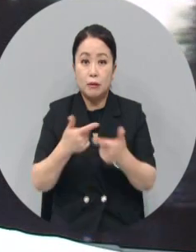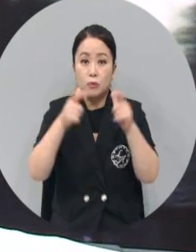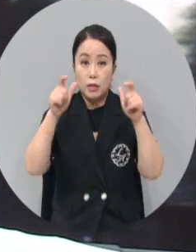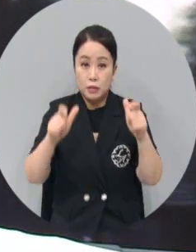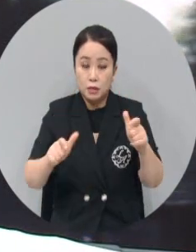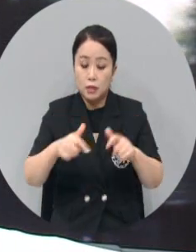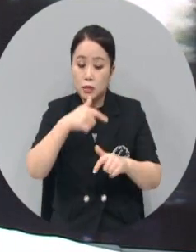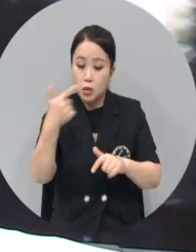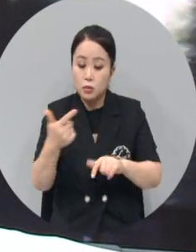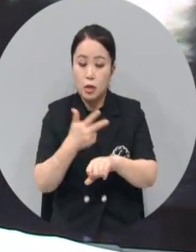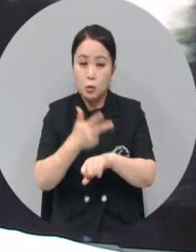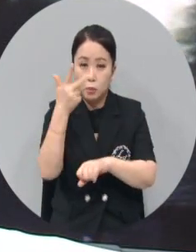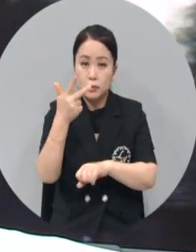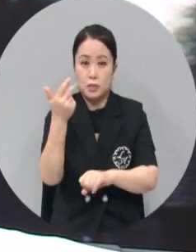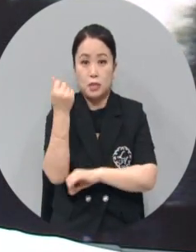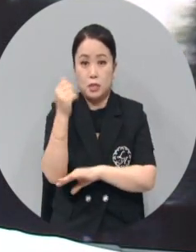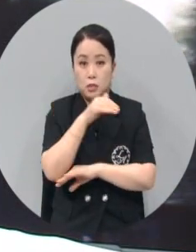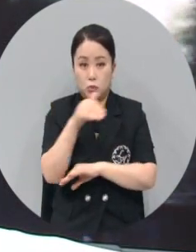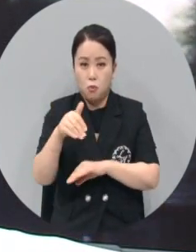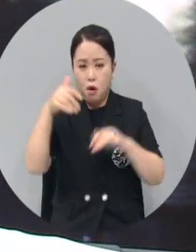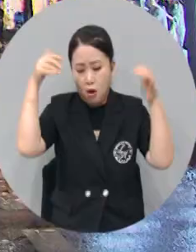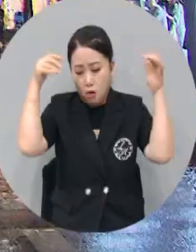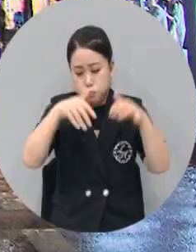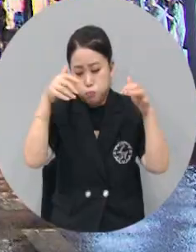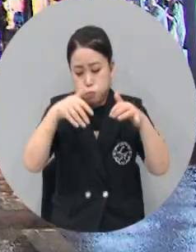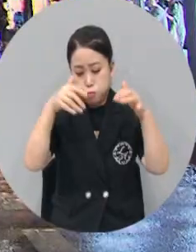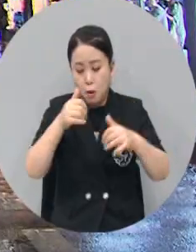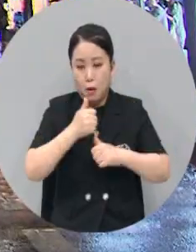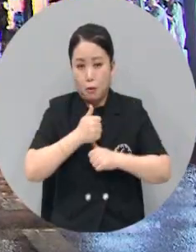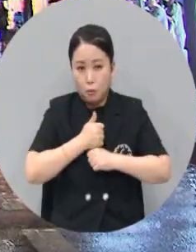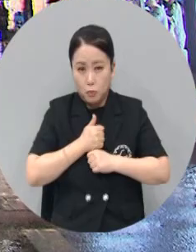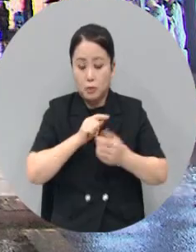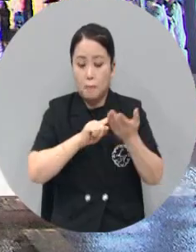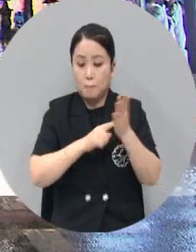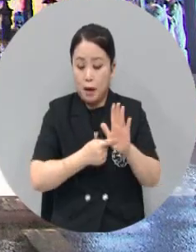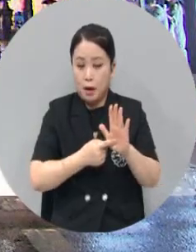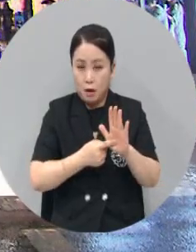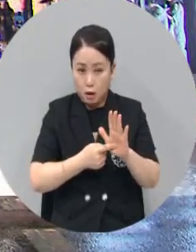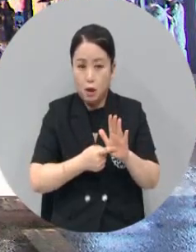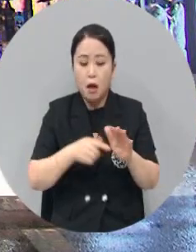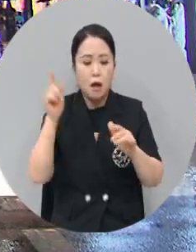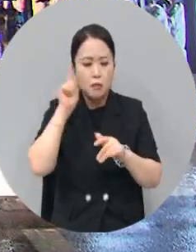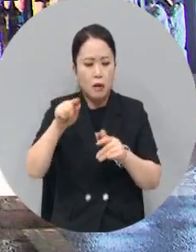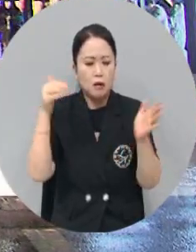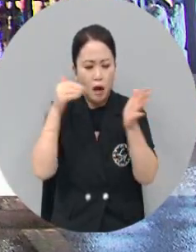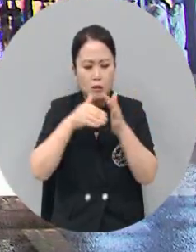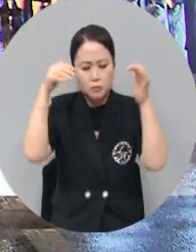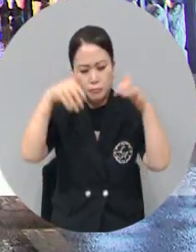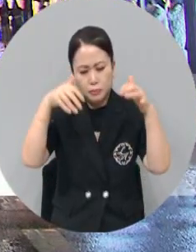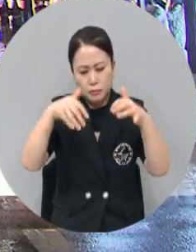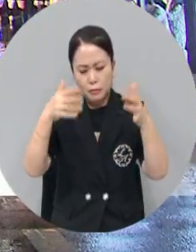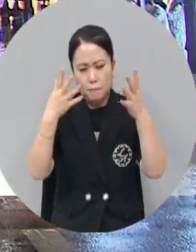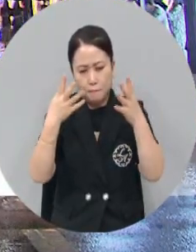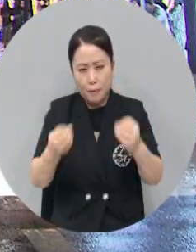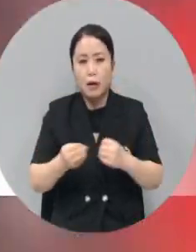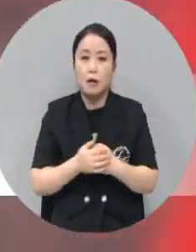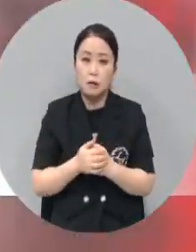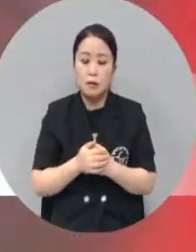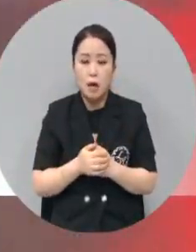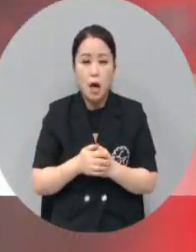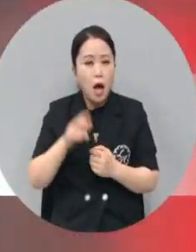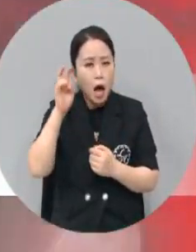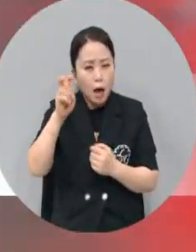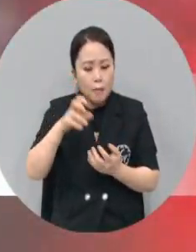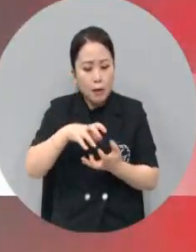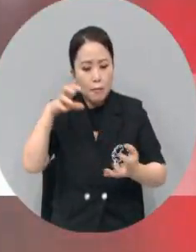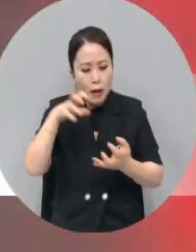부산 지역은 오후 7시 기준 호우경보가 내려진 가운데 내일까지 많은 양의 비가 내리겠습니다. 예상